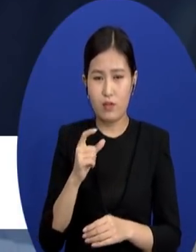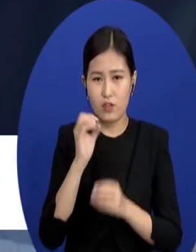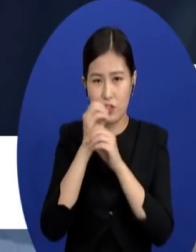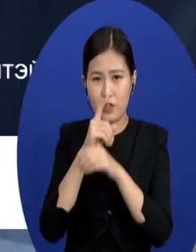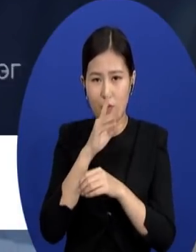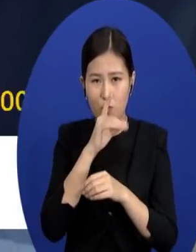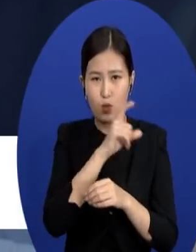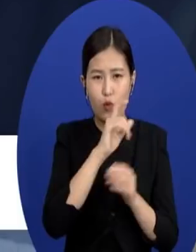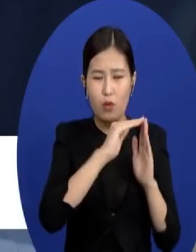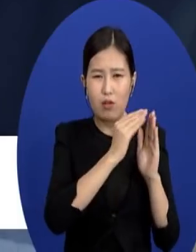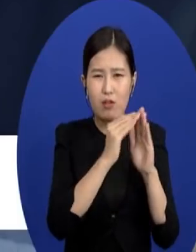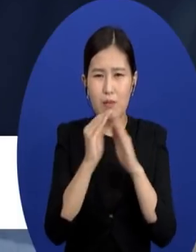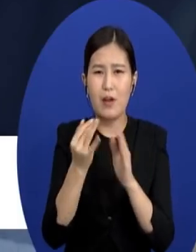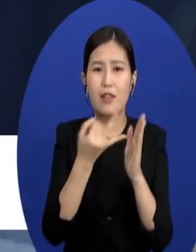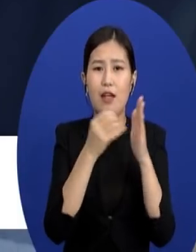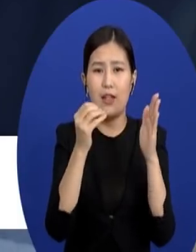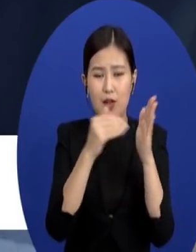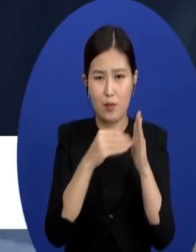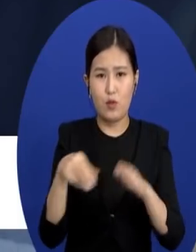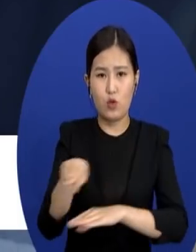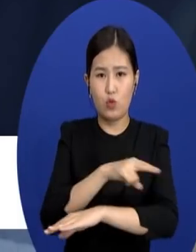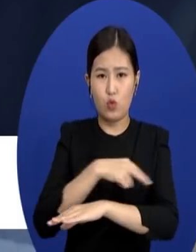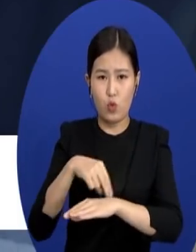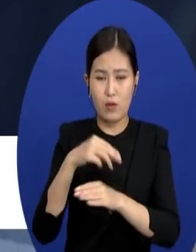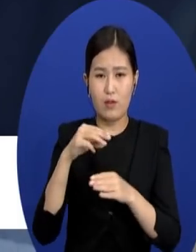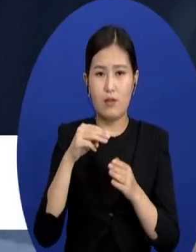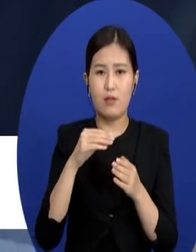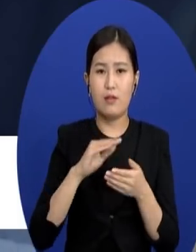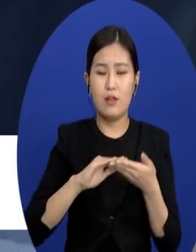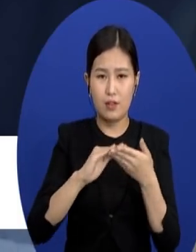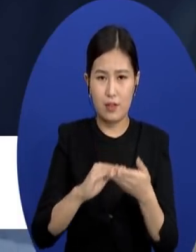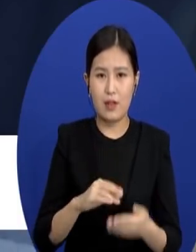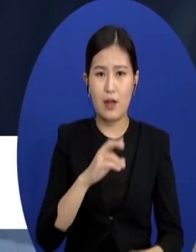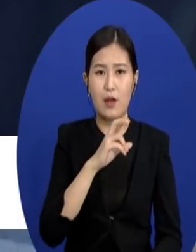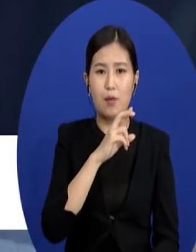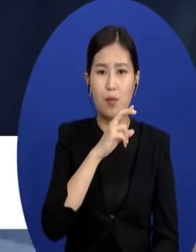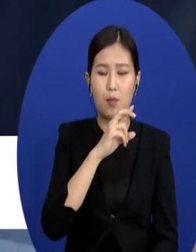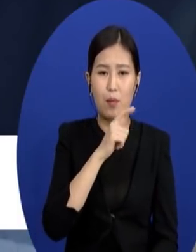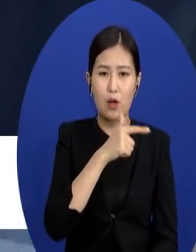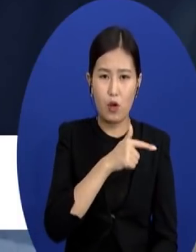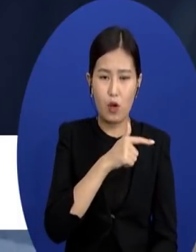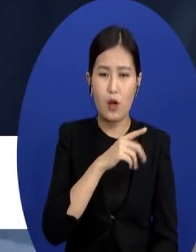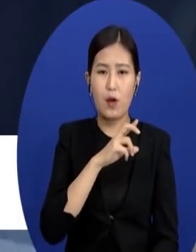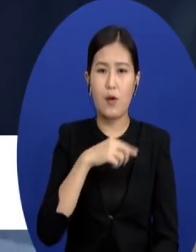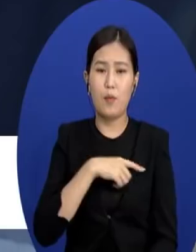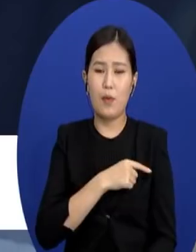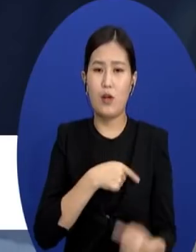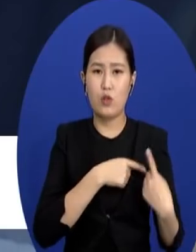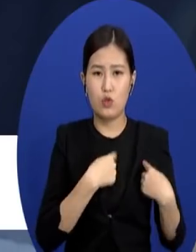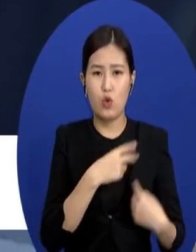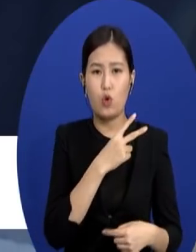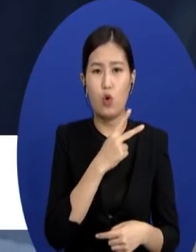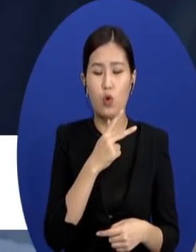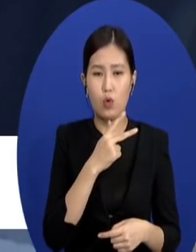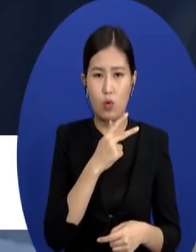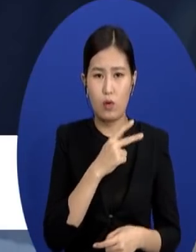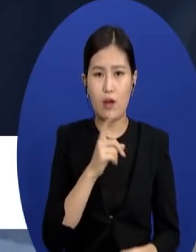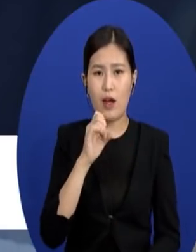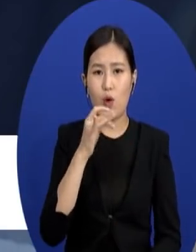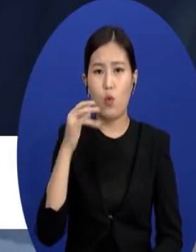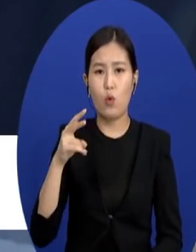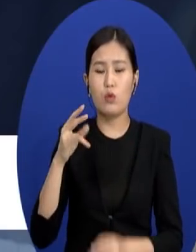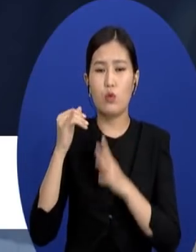Дүүргүүдээс хамрагдах хүний тоог одоо танилцуулъя. Баянгол, Баянзүрх дүүрэг 20,000 хүн, Сонгэн Архан дүүрэгт 13,000 хүн, Хаавал